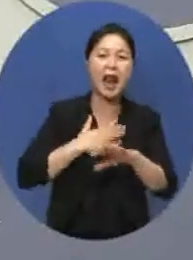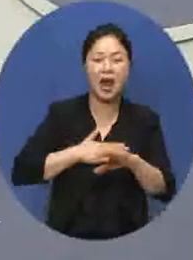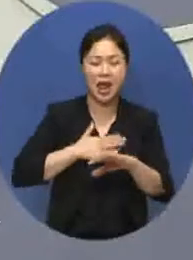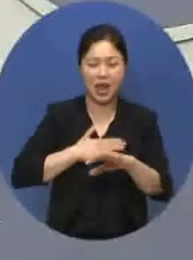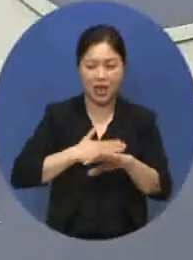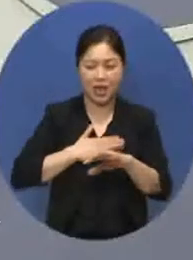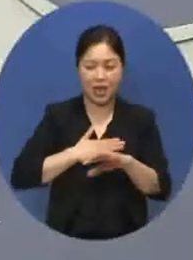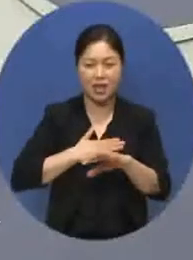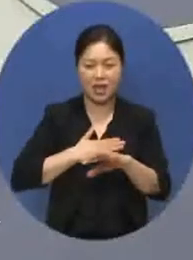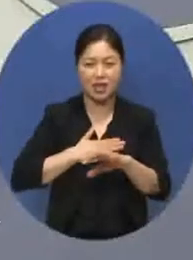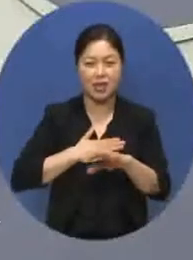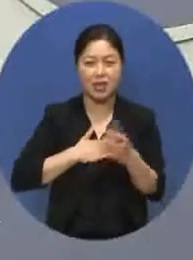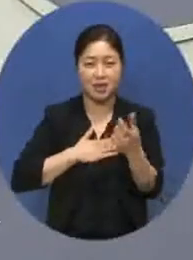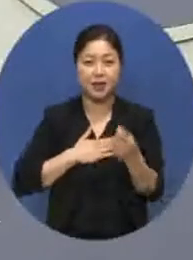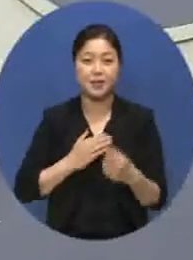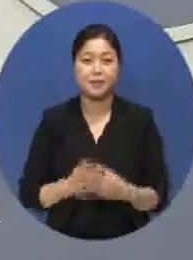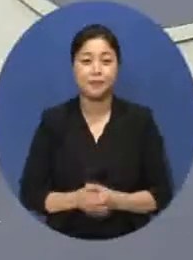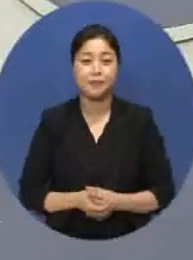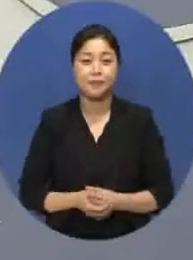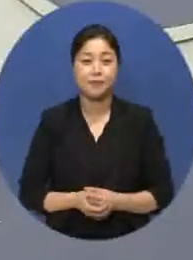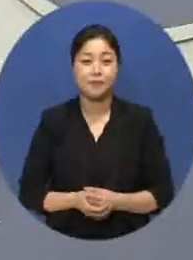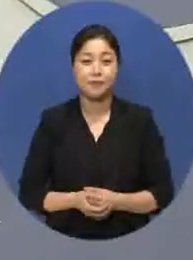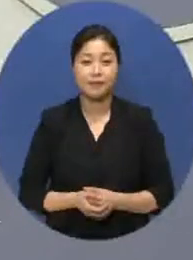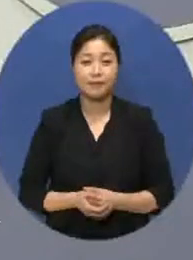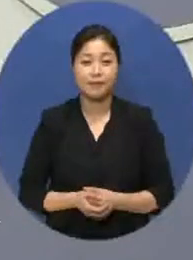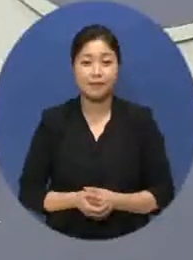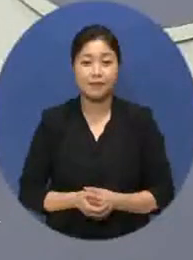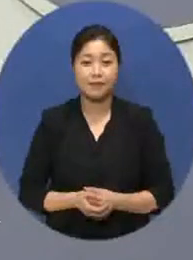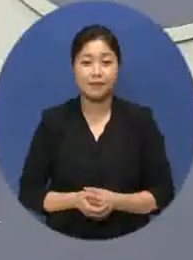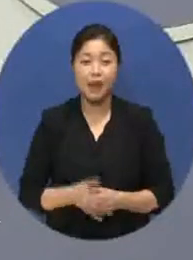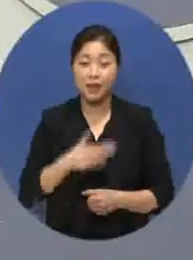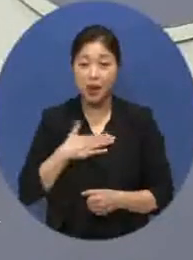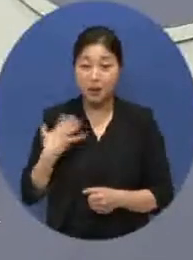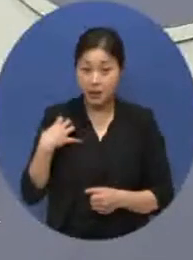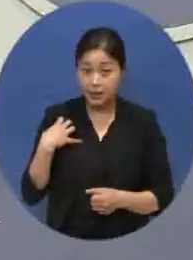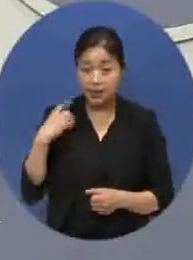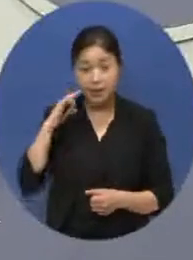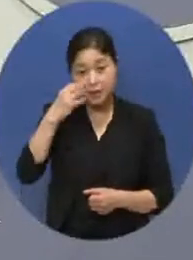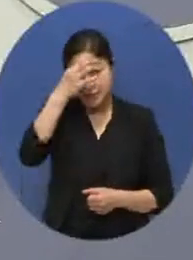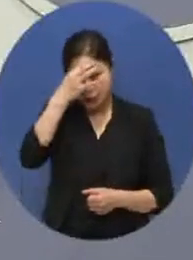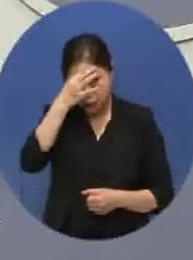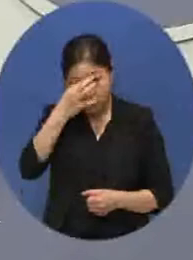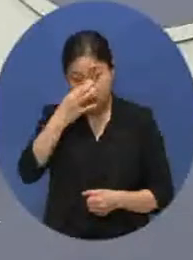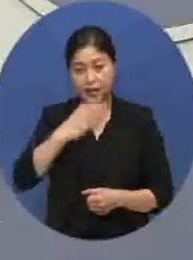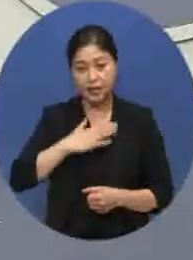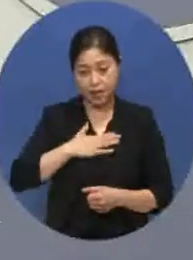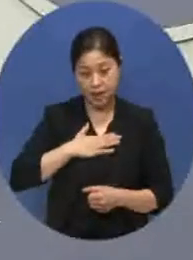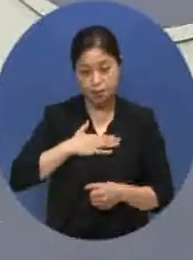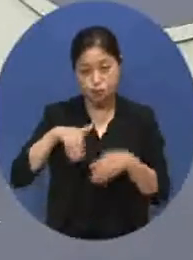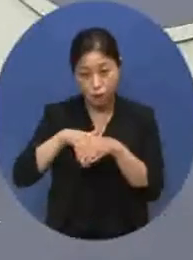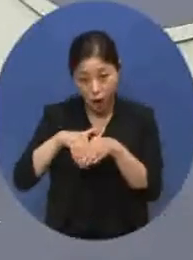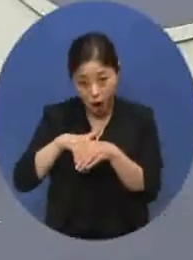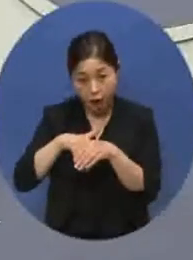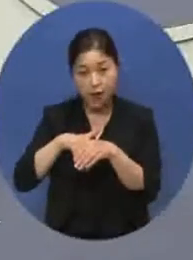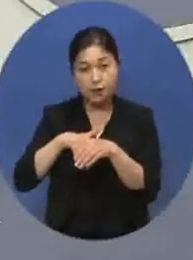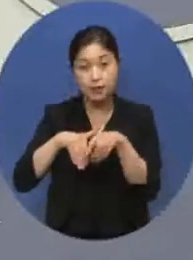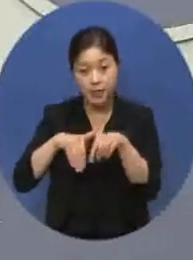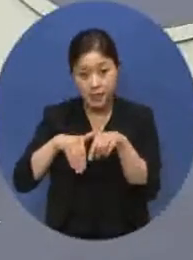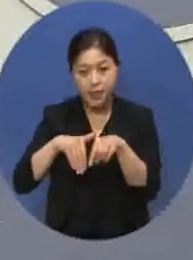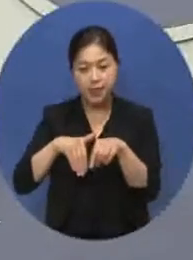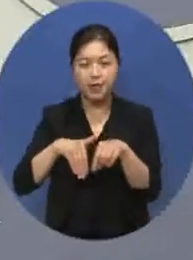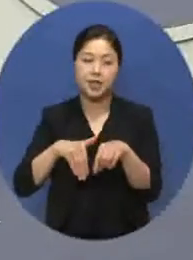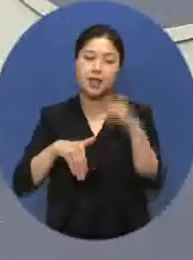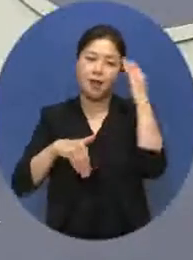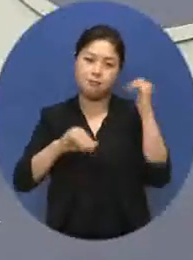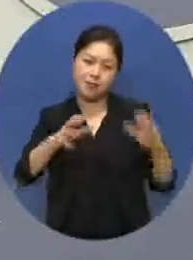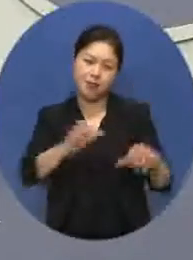지금 다 알고 있는 사실이거든요. 그래서 내가 하고 있는 예술이 내가 하고 있는 문화가 이 나라가